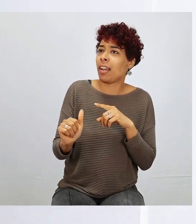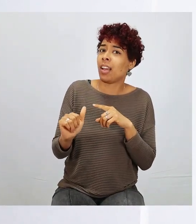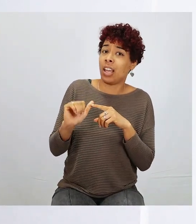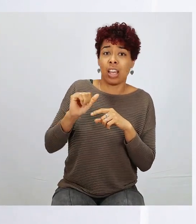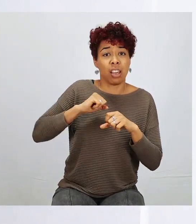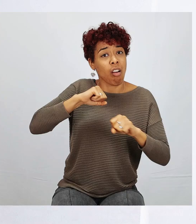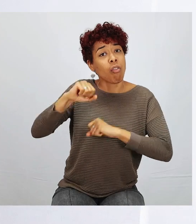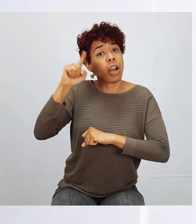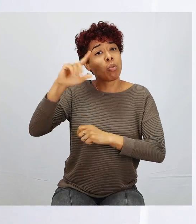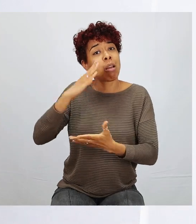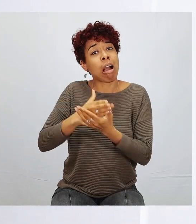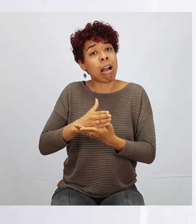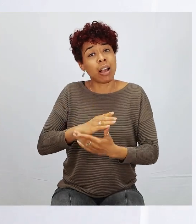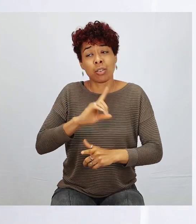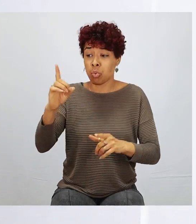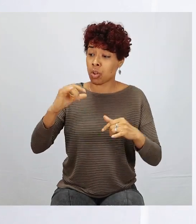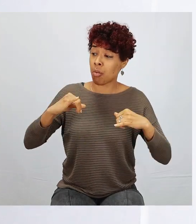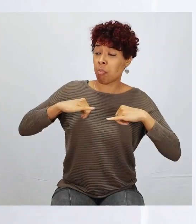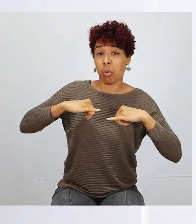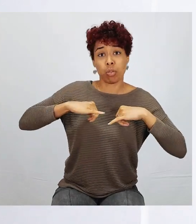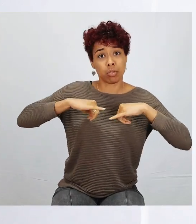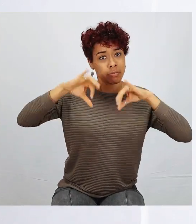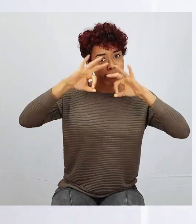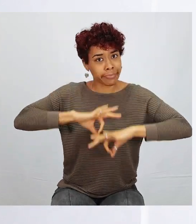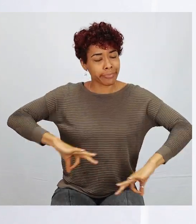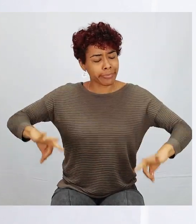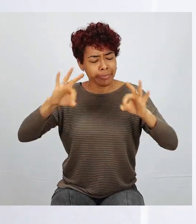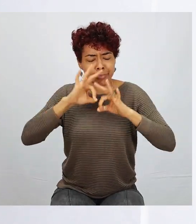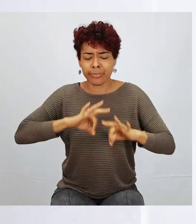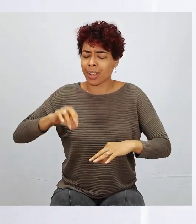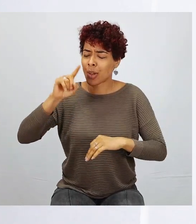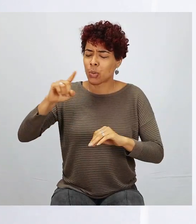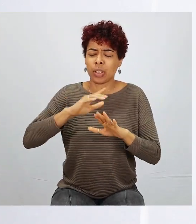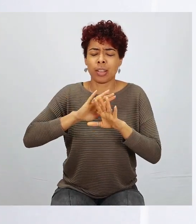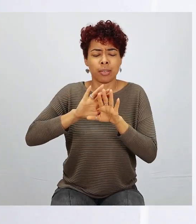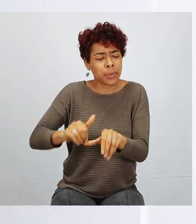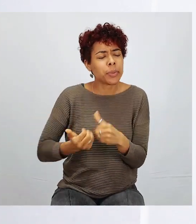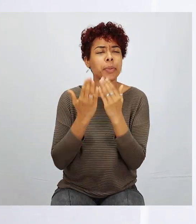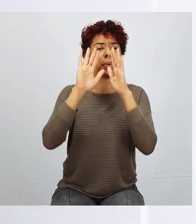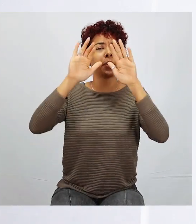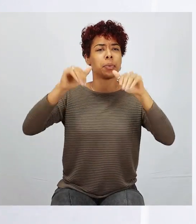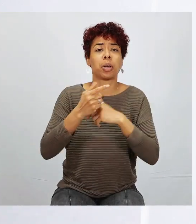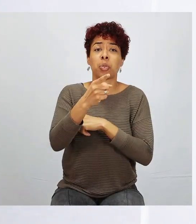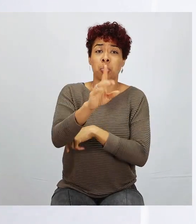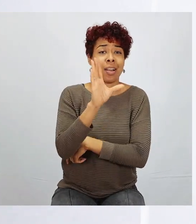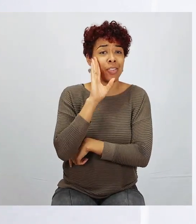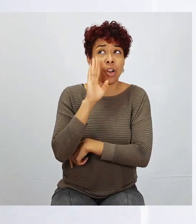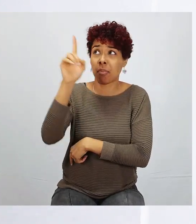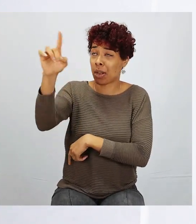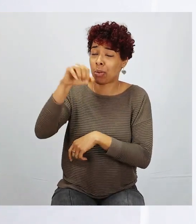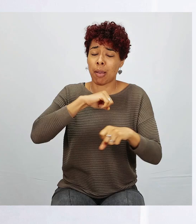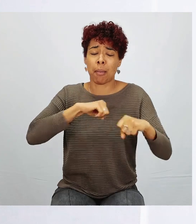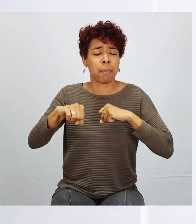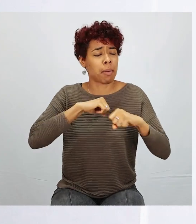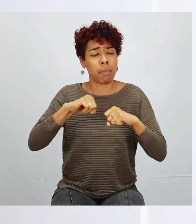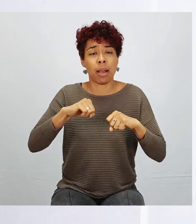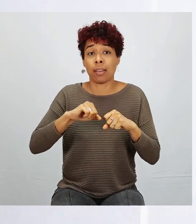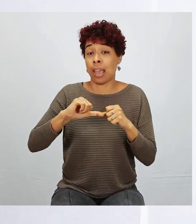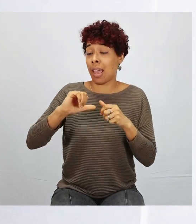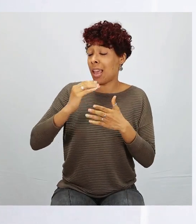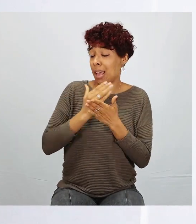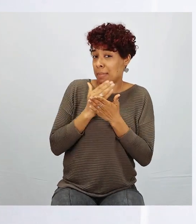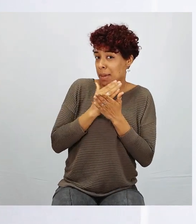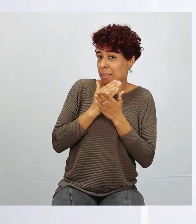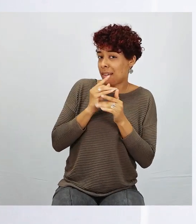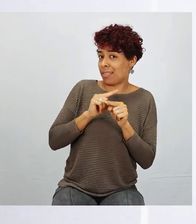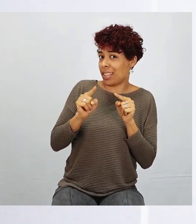pas d'œuvrer, frères et sœurs. Il n'est pas en pause. Dieu nuit tes jours. Quand toi, tu dors, Dieu œuvre. Et il prépare des choses extraordinaires